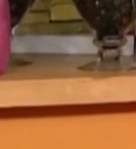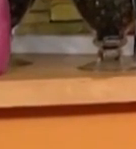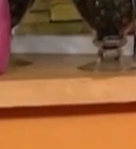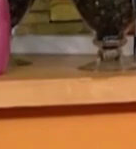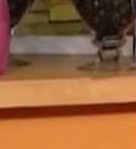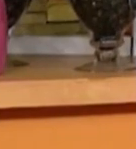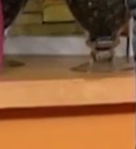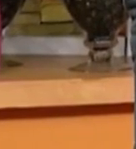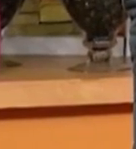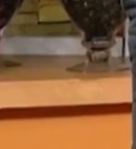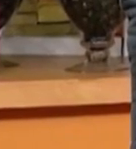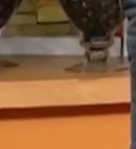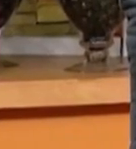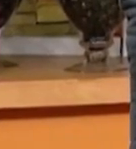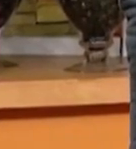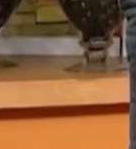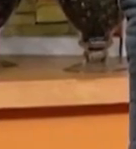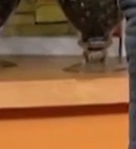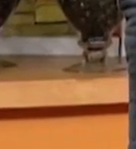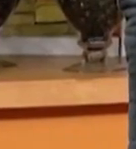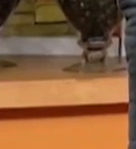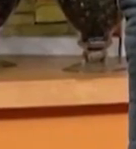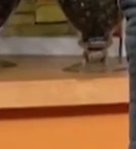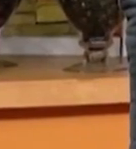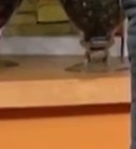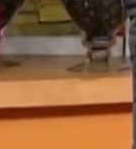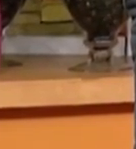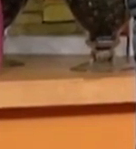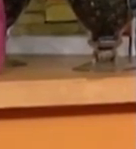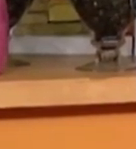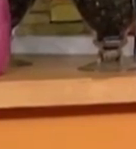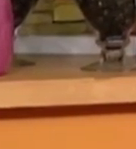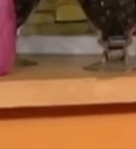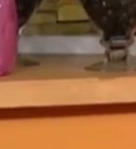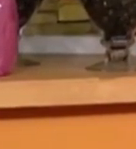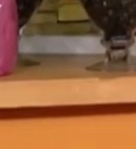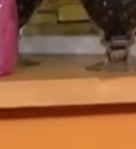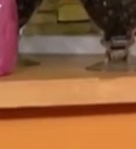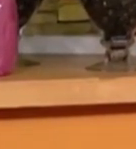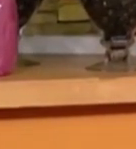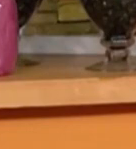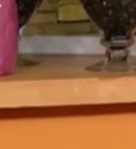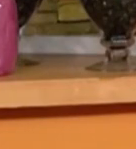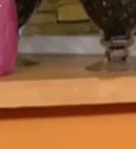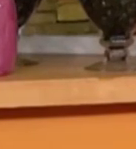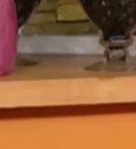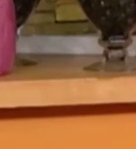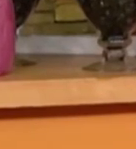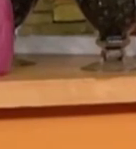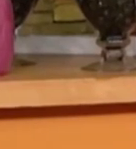I-click lang ang subscribe button. At sa mga kapuso abroad, maaari kaming masubaybayan